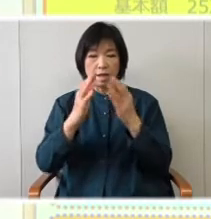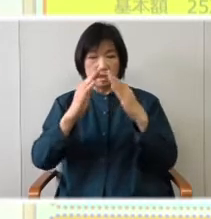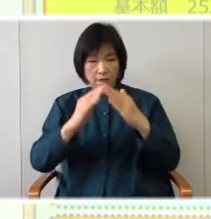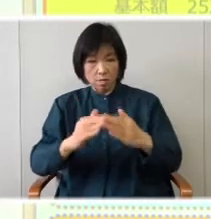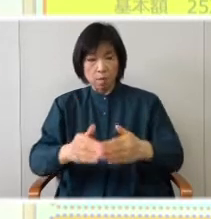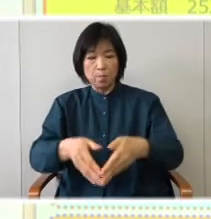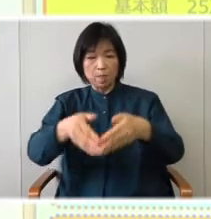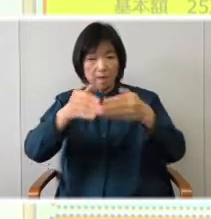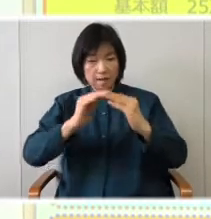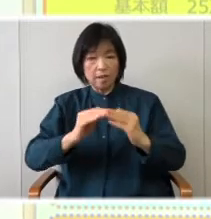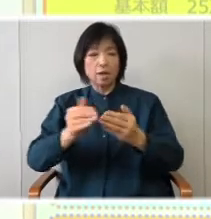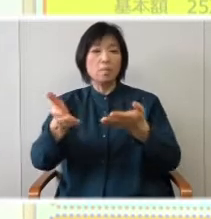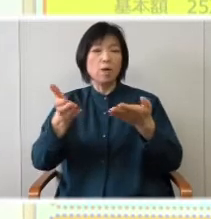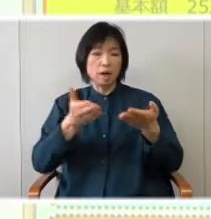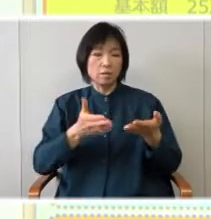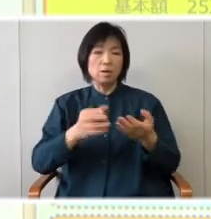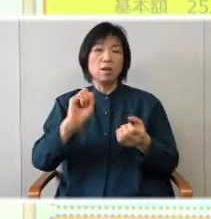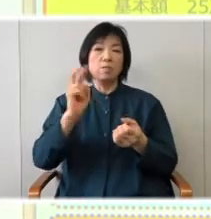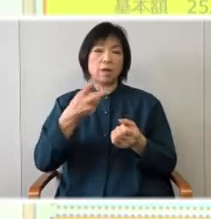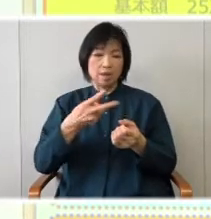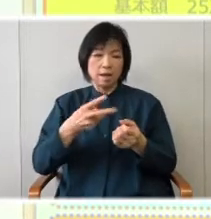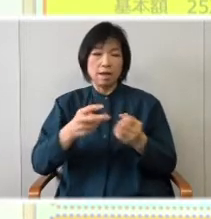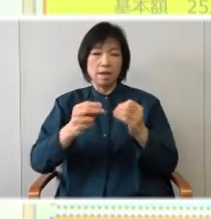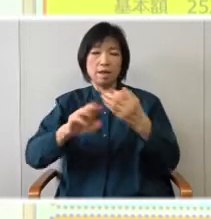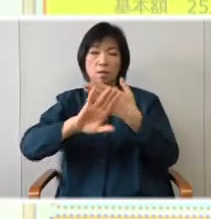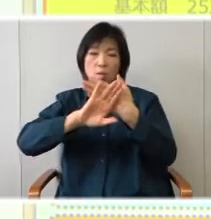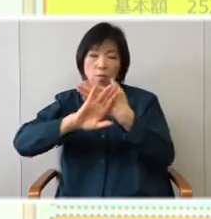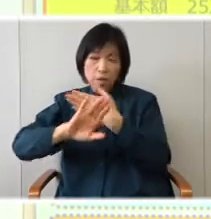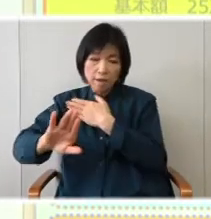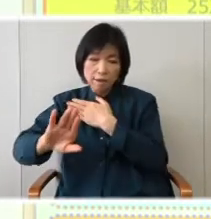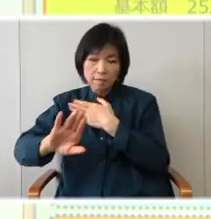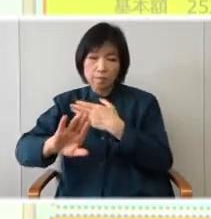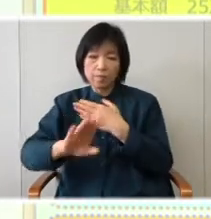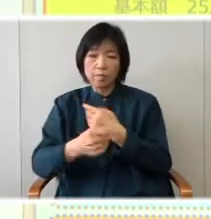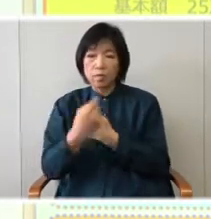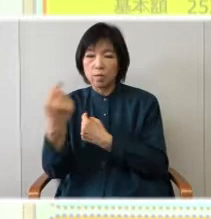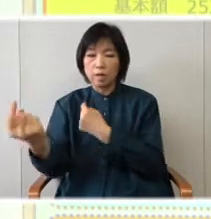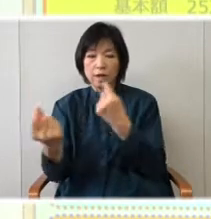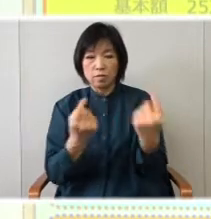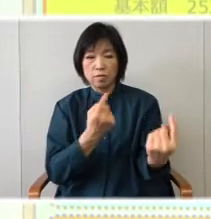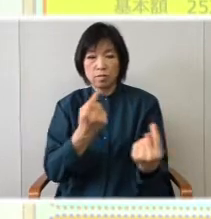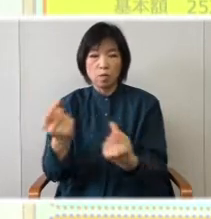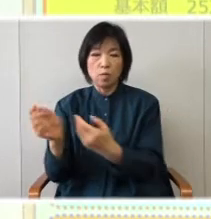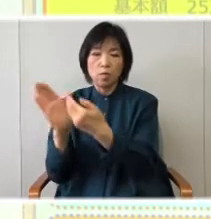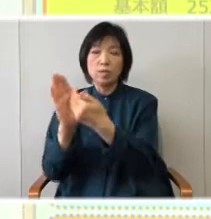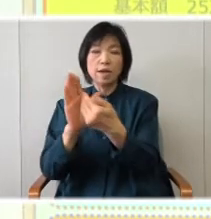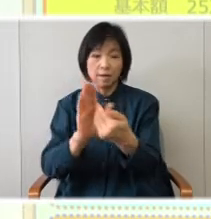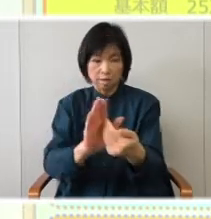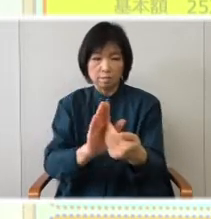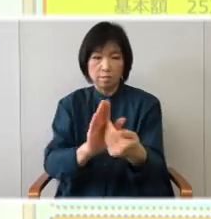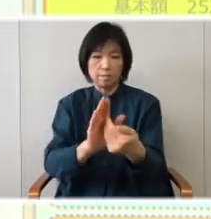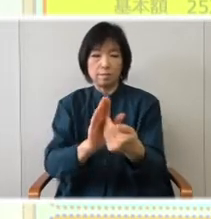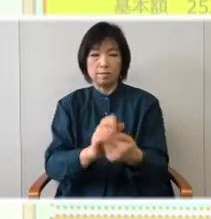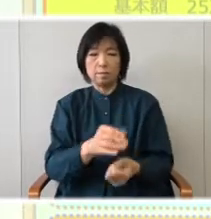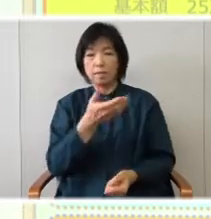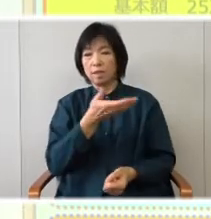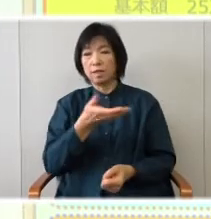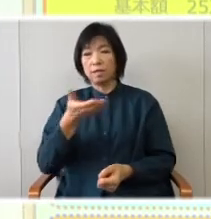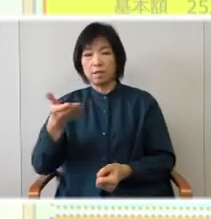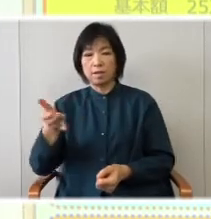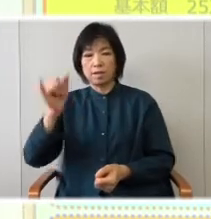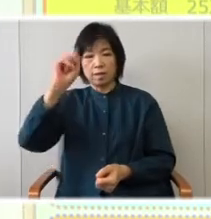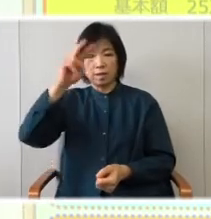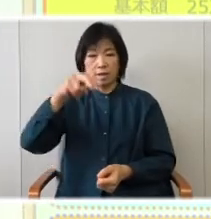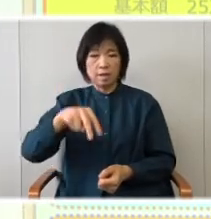まあ、周辺への流出を防いでいこうという考えであります。じゃあ次にあの稲から減らそう